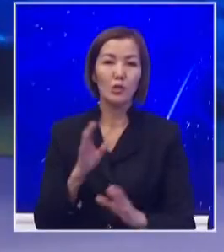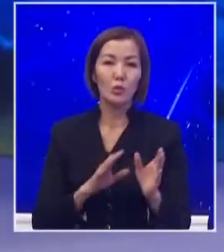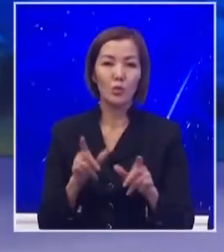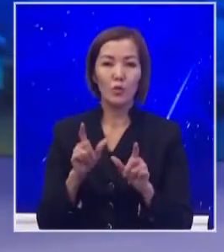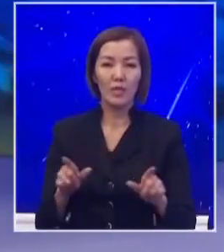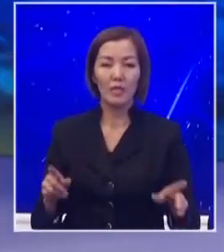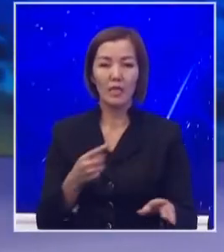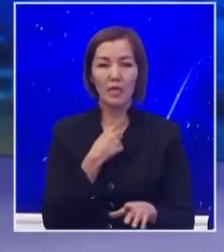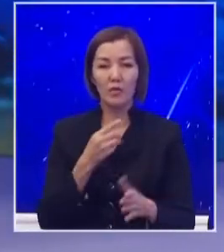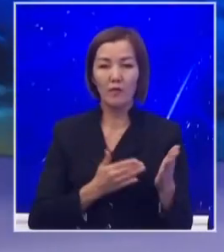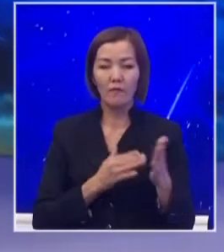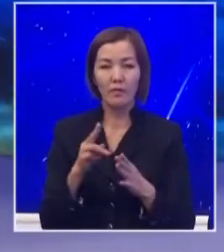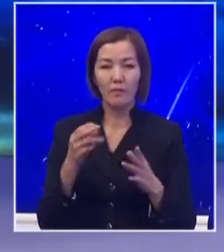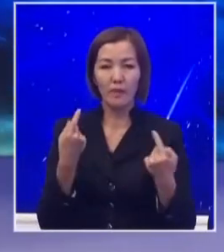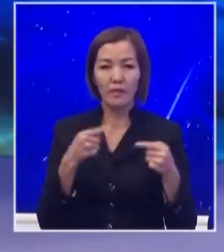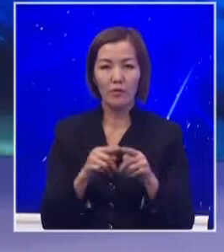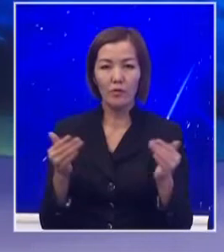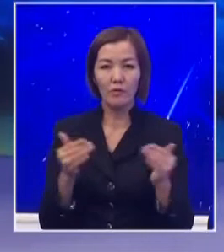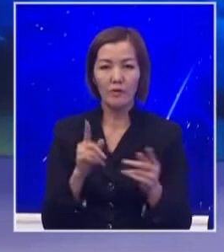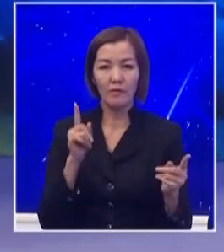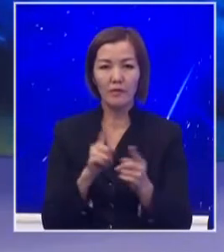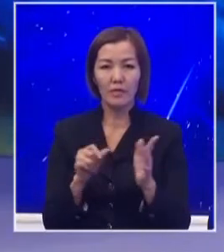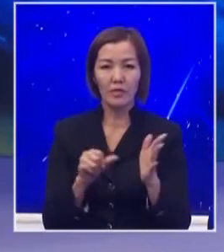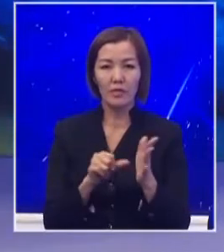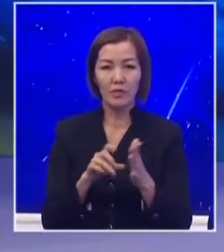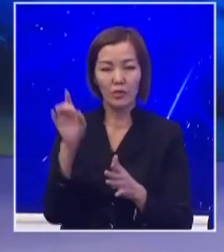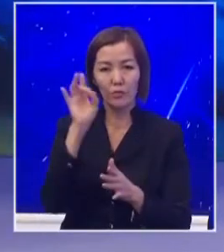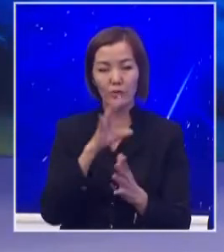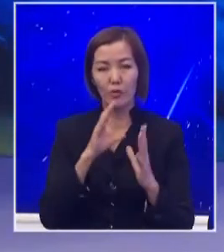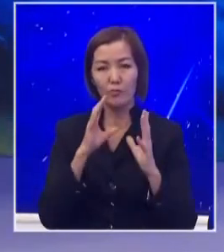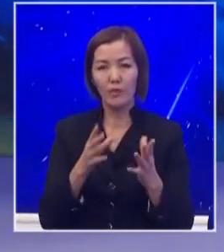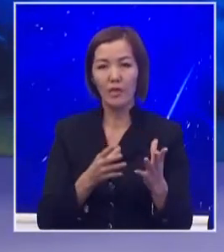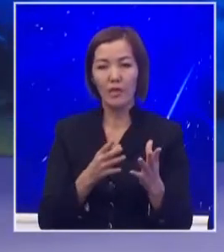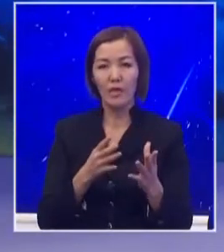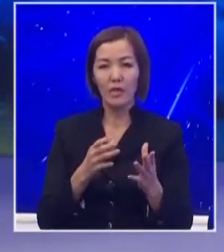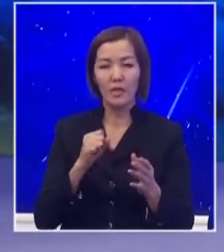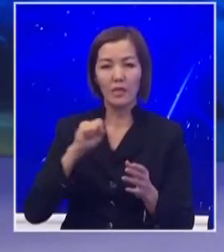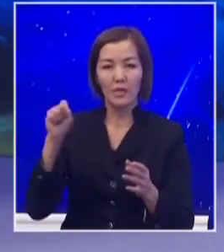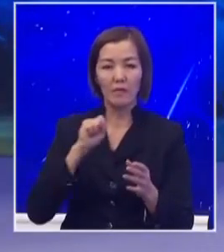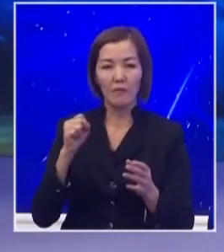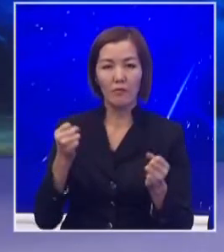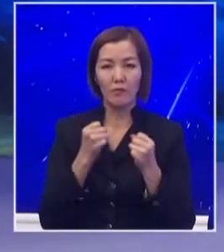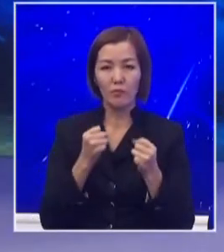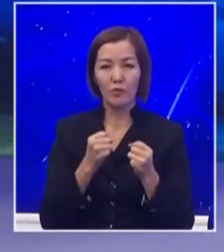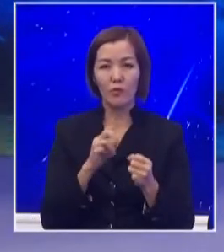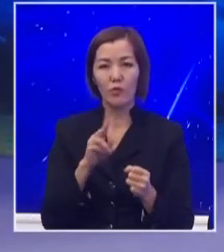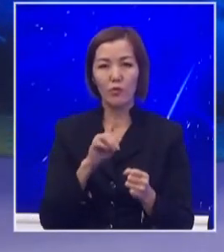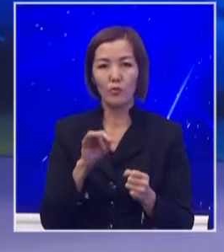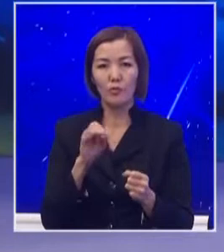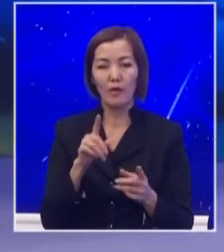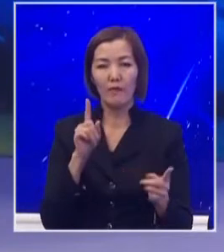Студенты Талдыкурганского высшего политехнического колледжа встретились с шестикратным чемпионом мира по гиревому спорту Жумаханом